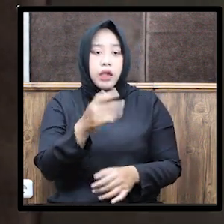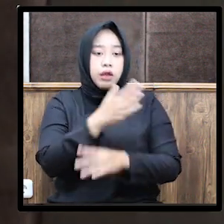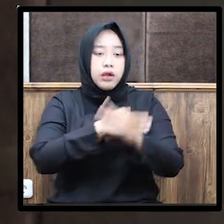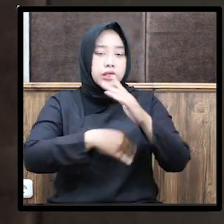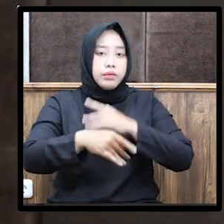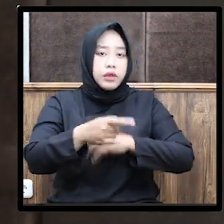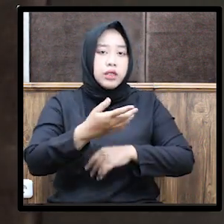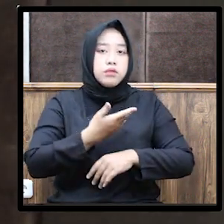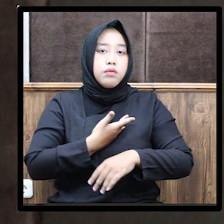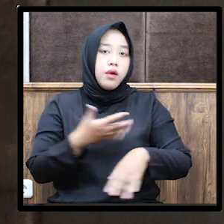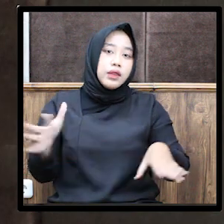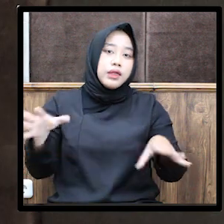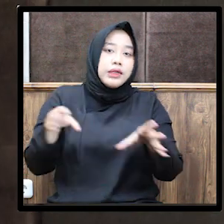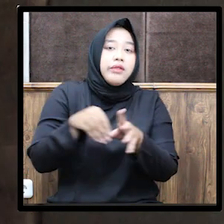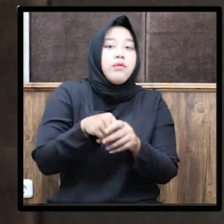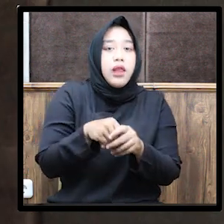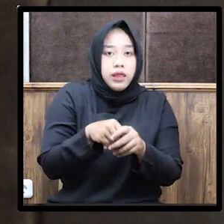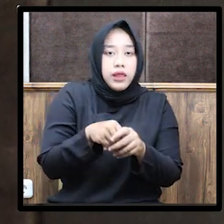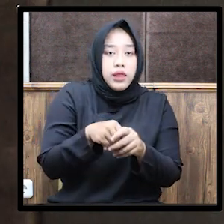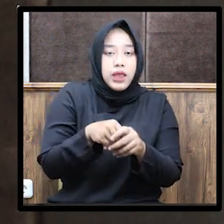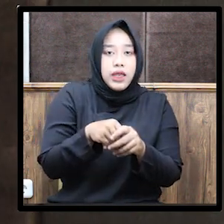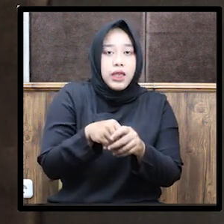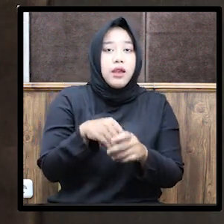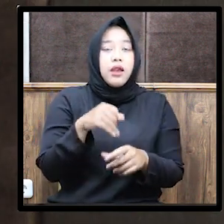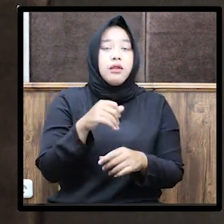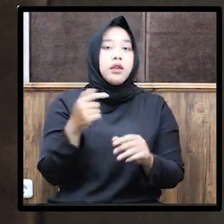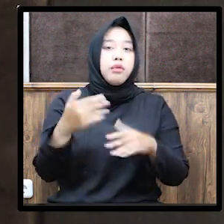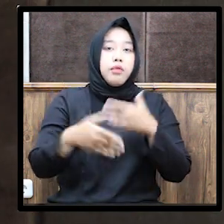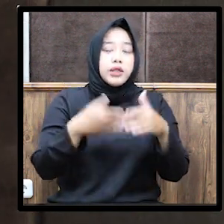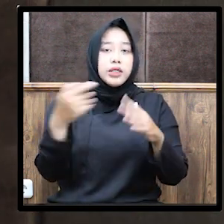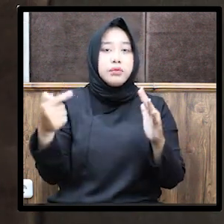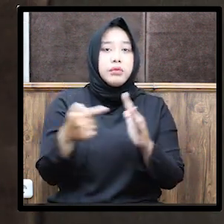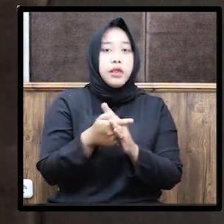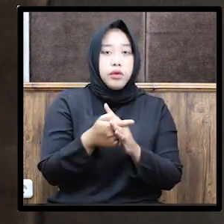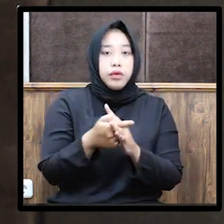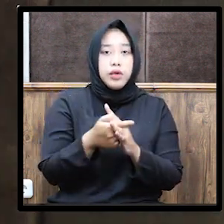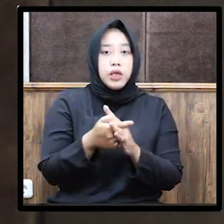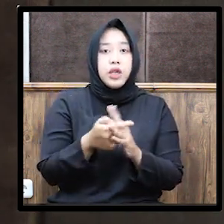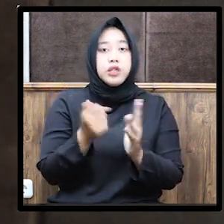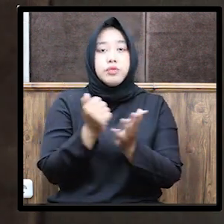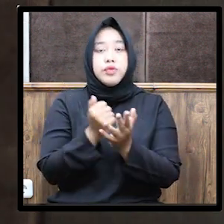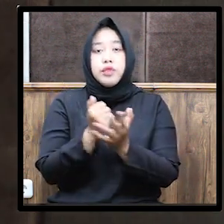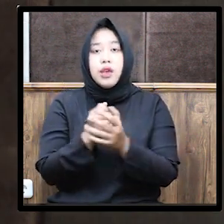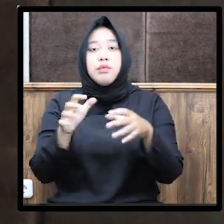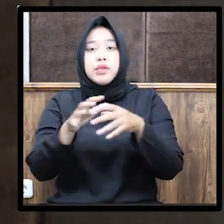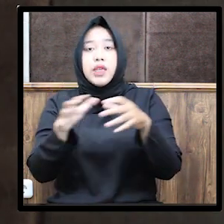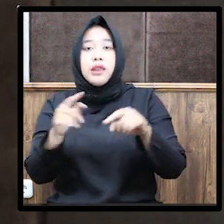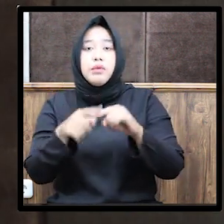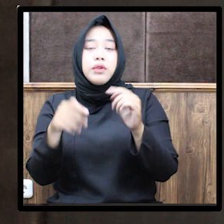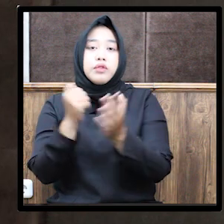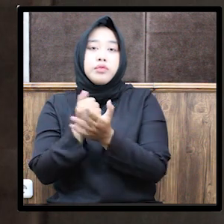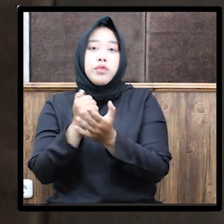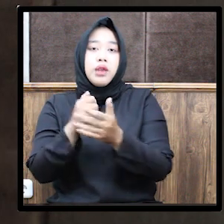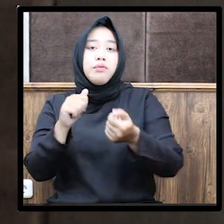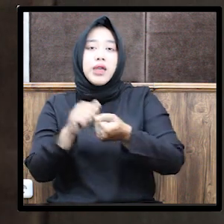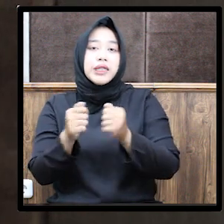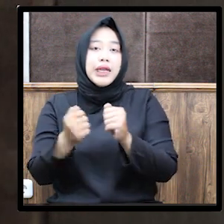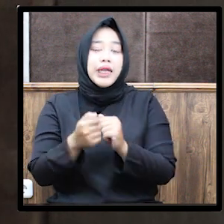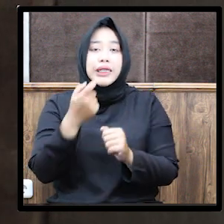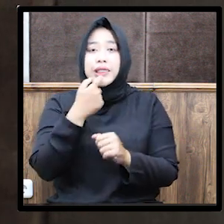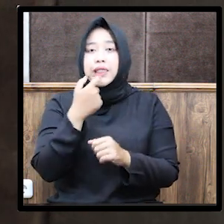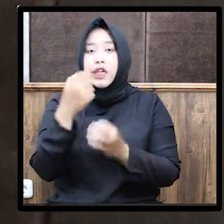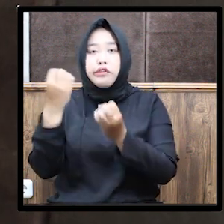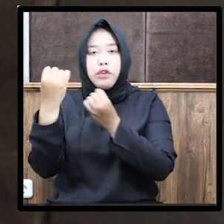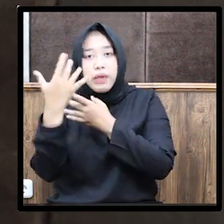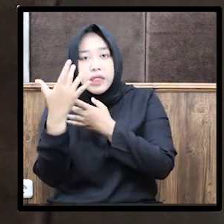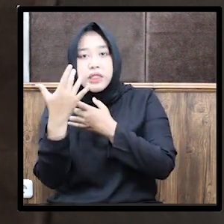sehingga sebenarnya keinginan mereka sangat untuk terlibat menjadi bagian dari pemilu menggunakan hak pilihnya dan seterusnya itu